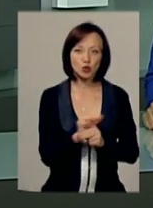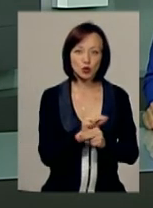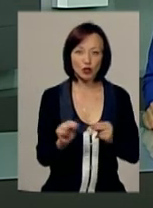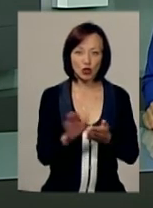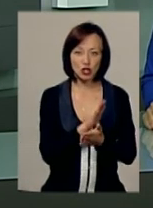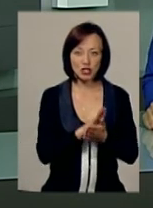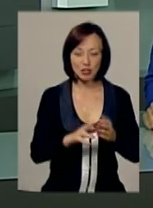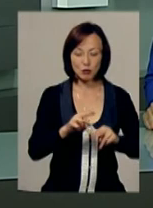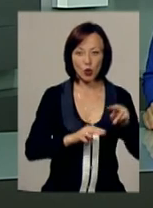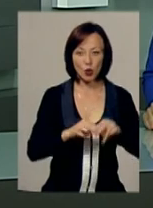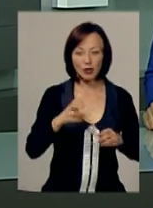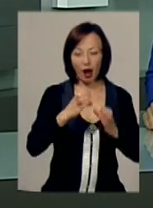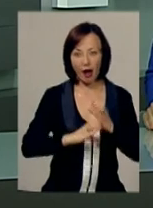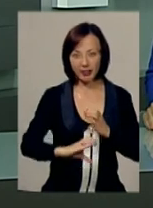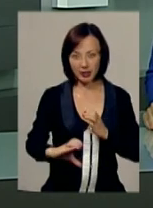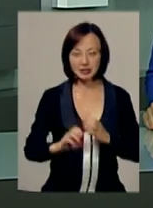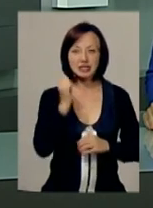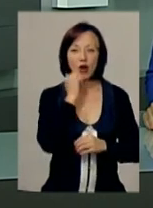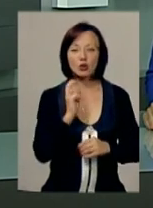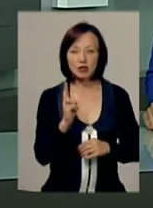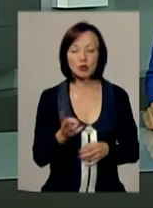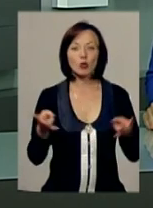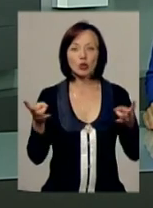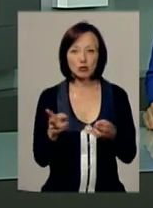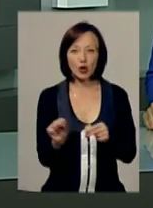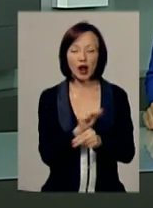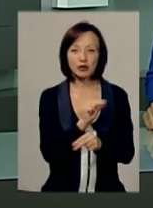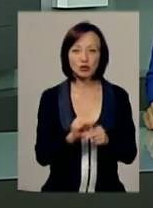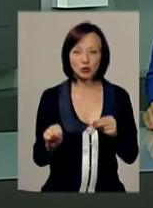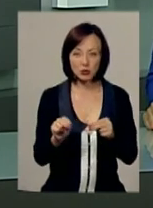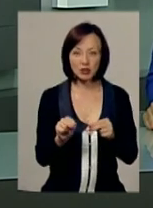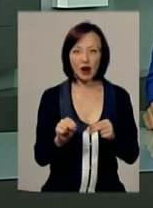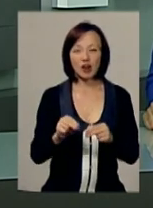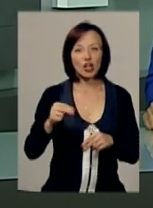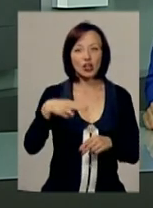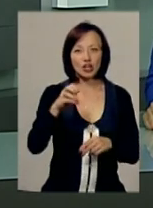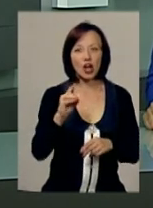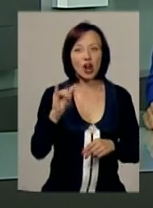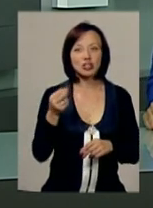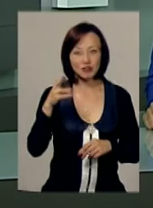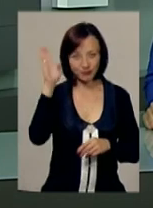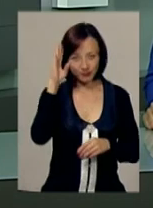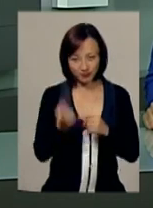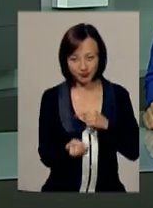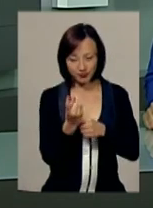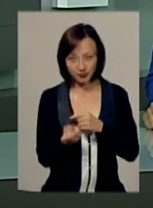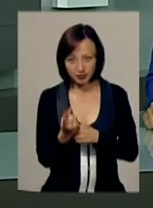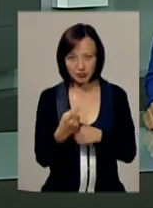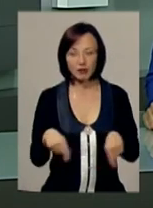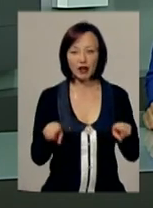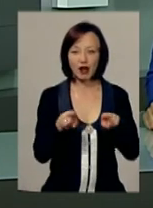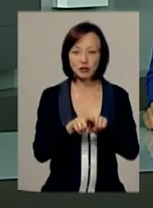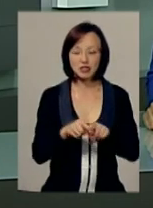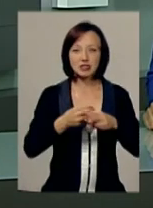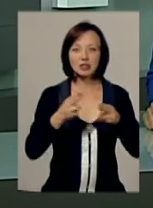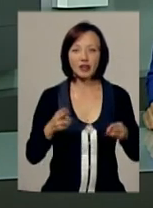у Старокостянтинові. Потребують реконструкції й артезіанські свердловини в Деражні. Інвестиційний проект встановлення станції з